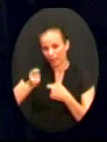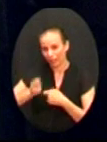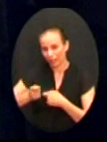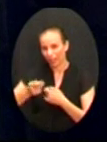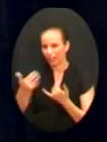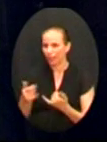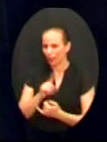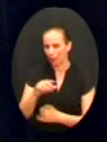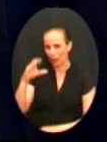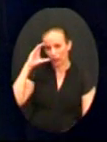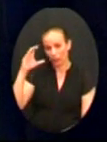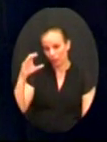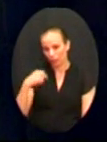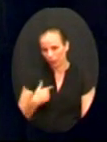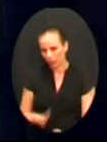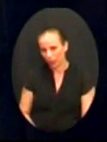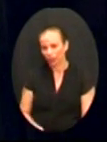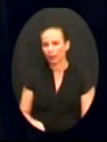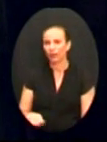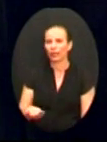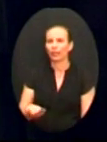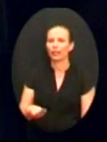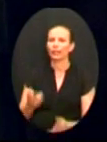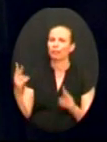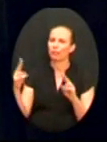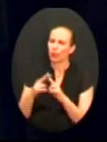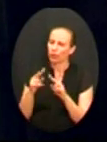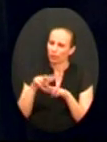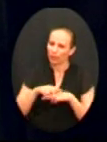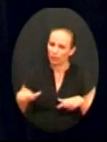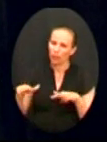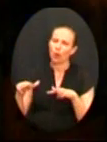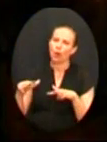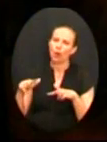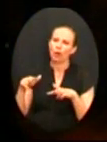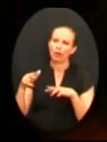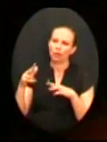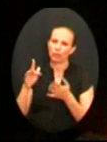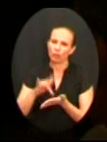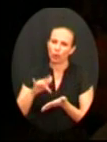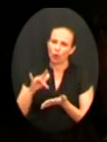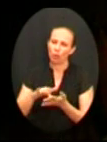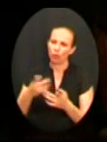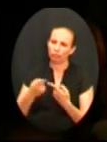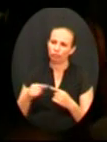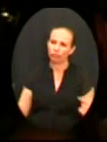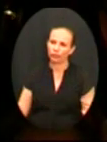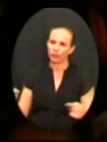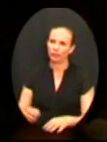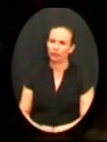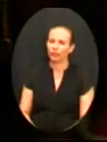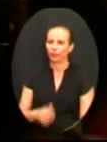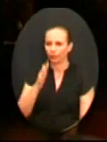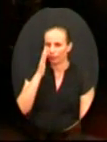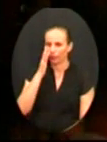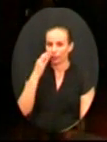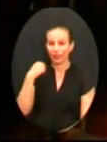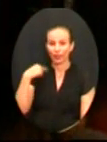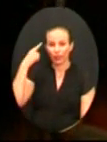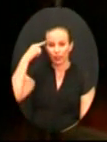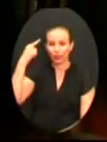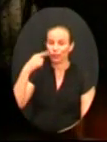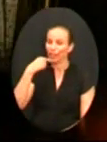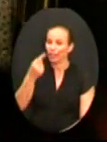שהם כרגע לא צופים בנו, אלא פוגשים ציבור ופוגשים קהל בהרבה מקומות ברחבי מדינת ישראל. חשבתי שתגיד שהם